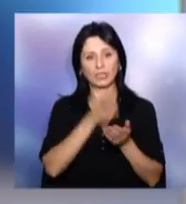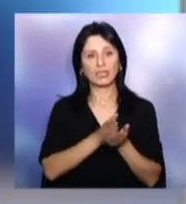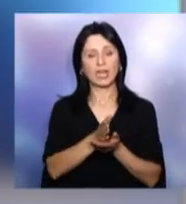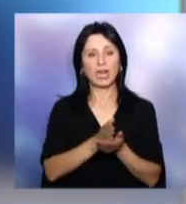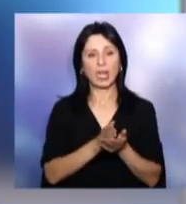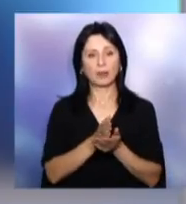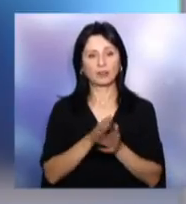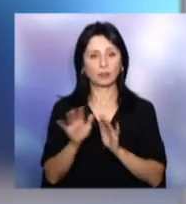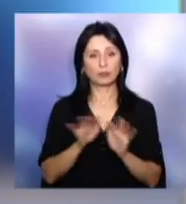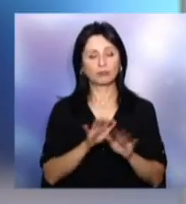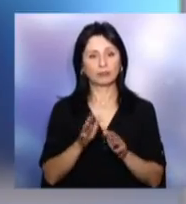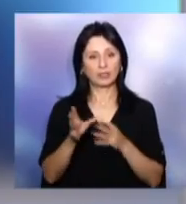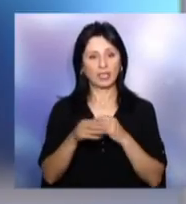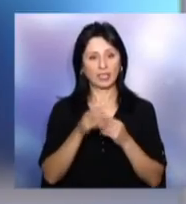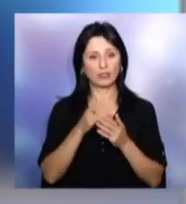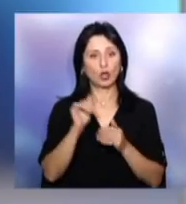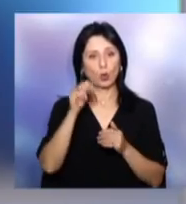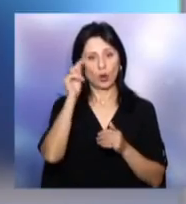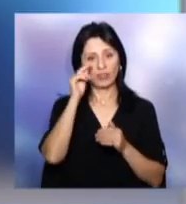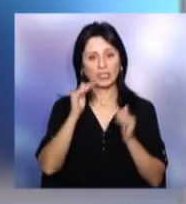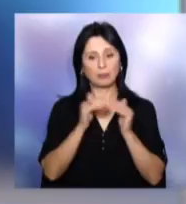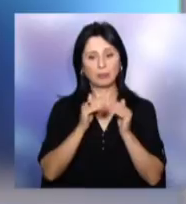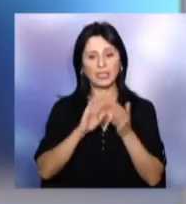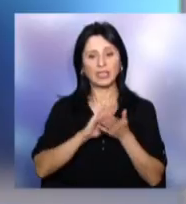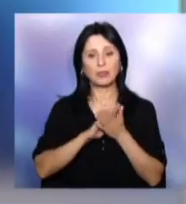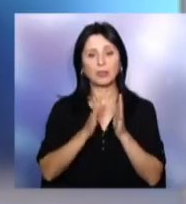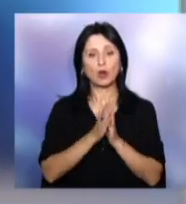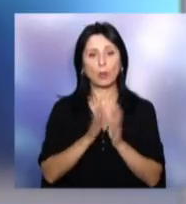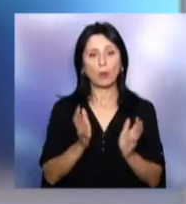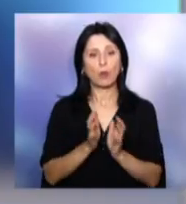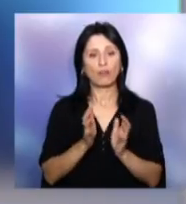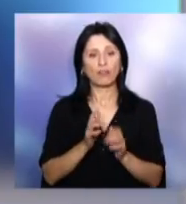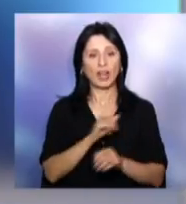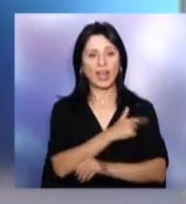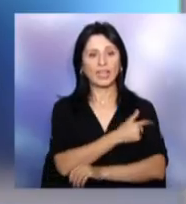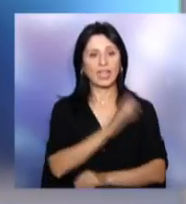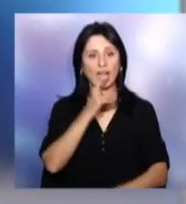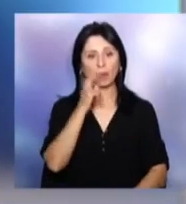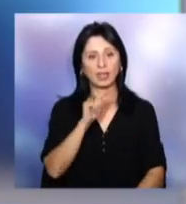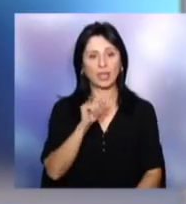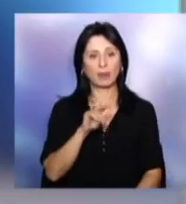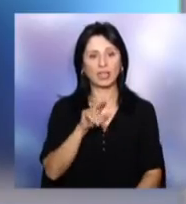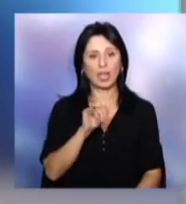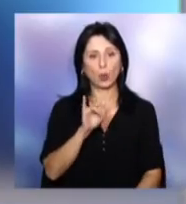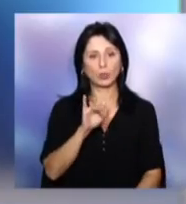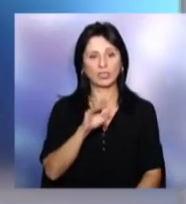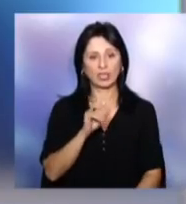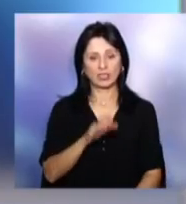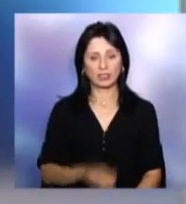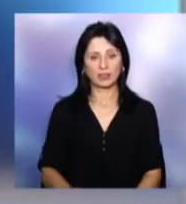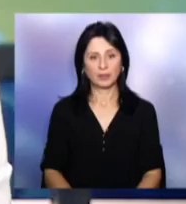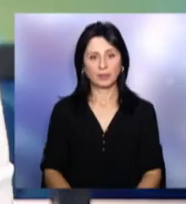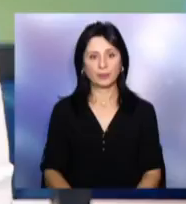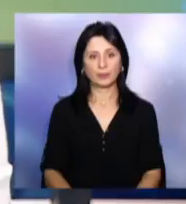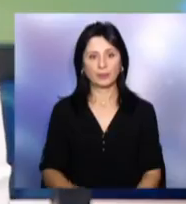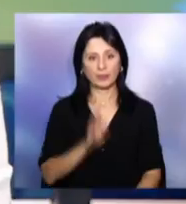წლებია ამ კამპანიას უძღვება, როგორ ვისწავლოთ ბინის პირობებში ადამიანების მოვლა, ექთანი ქალბატონი თამარ დაუსი არის ჩვენი სტუმარი.